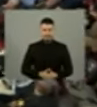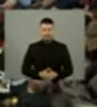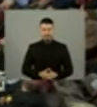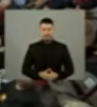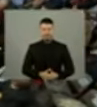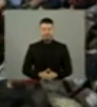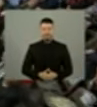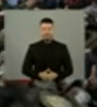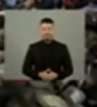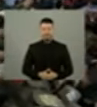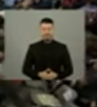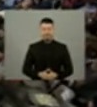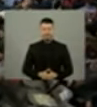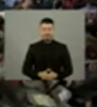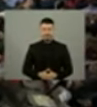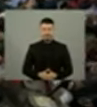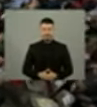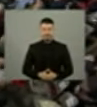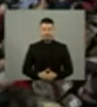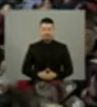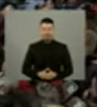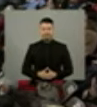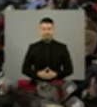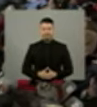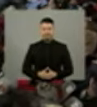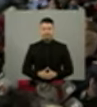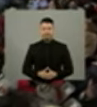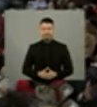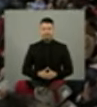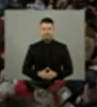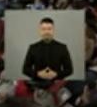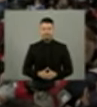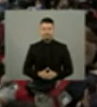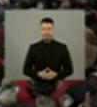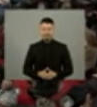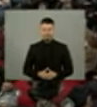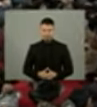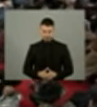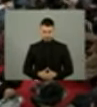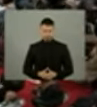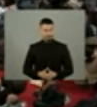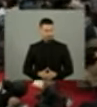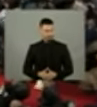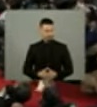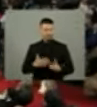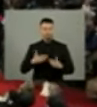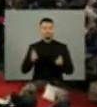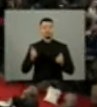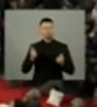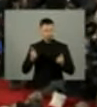αν βρεθεί ο αντίπαλος, όπως λες, μέχρι το βράδυ, να ψηφίσει για το αν θα πάνε για εκλογές ή όχι.